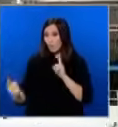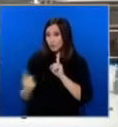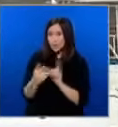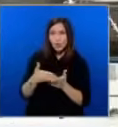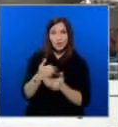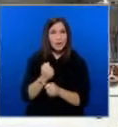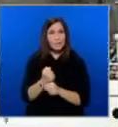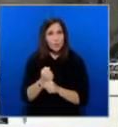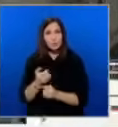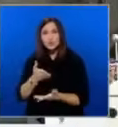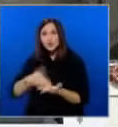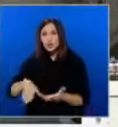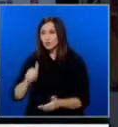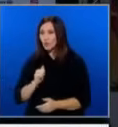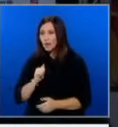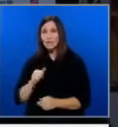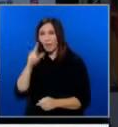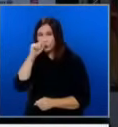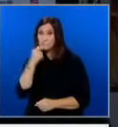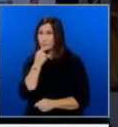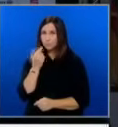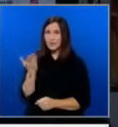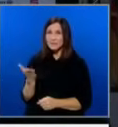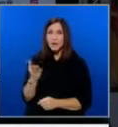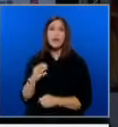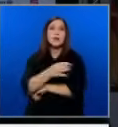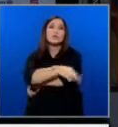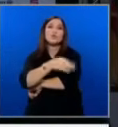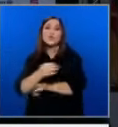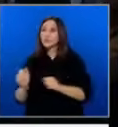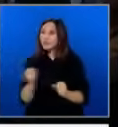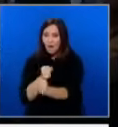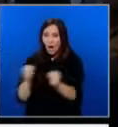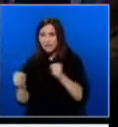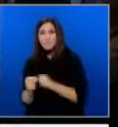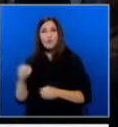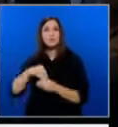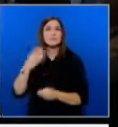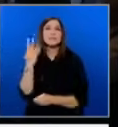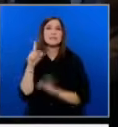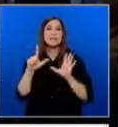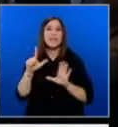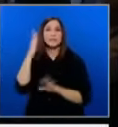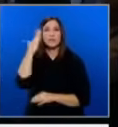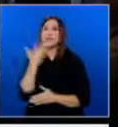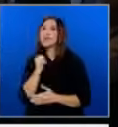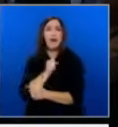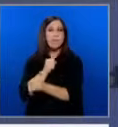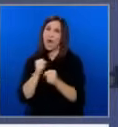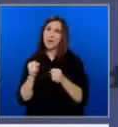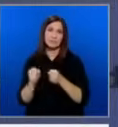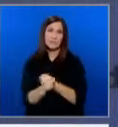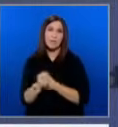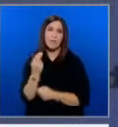е работил с част от охраната на Путин и се познава с тях. В историческата размяна участват 7 държави, но няма размяна на пари.